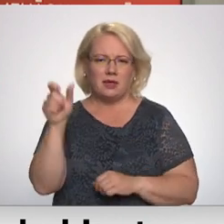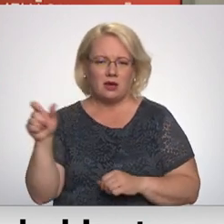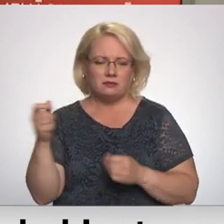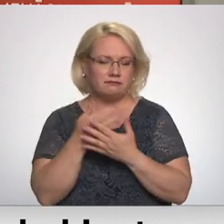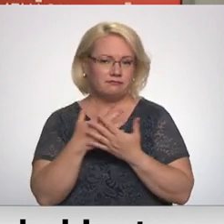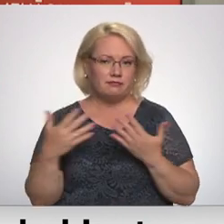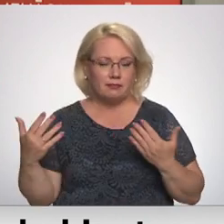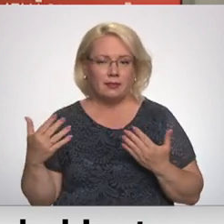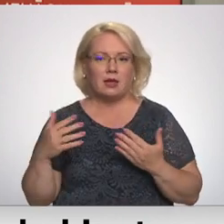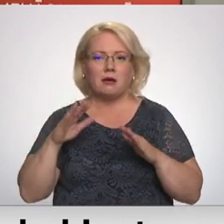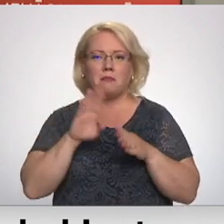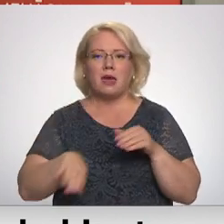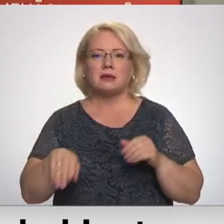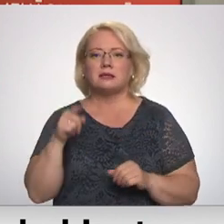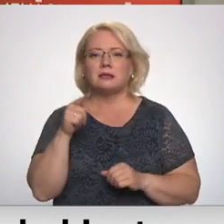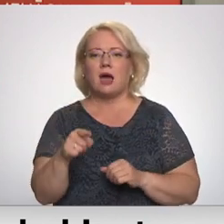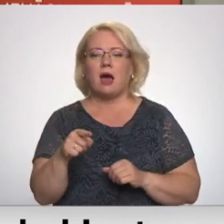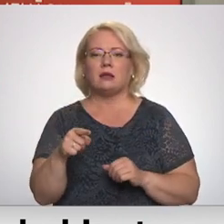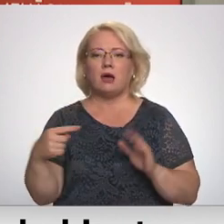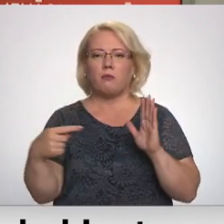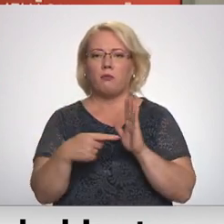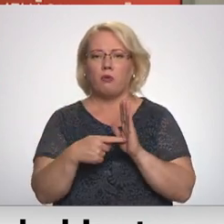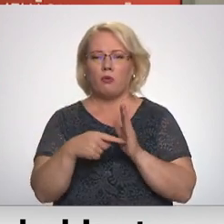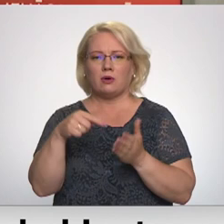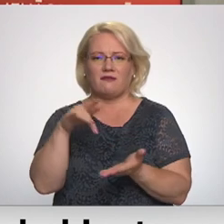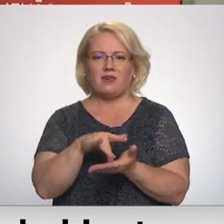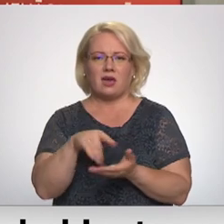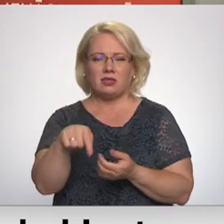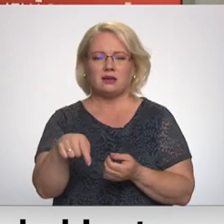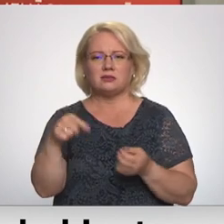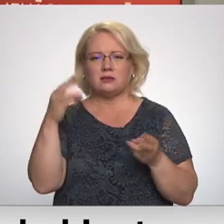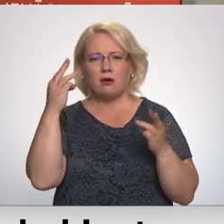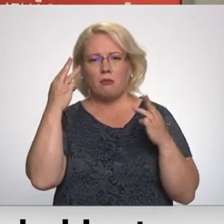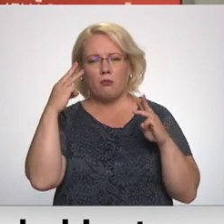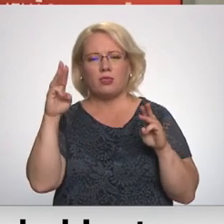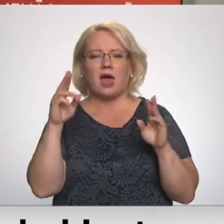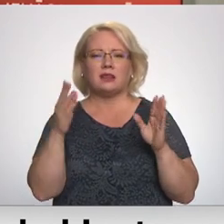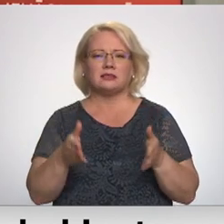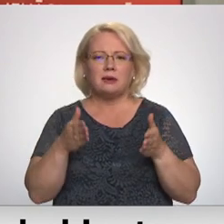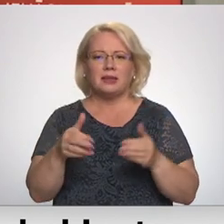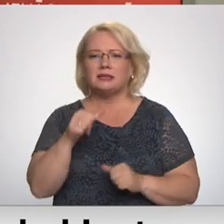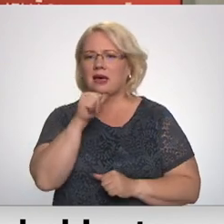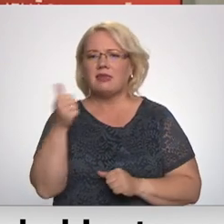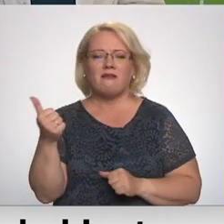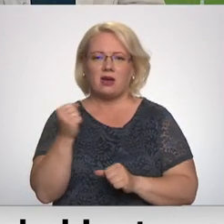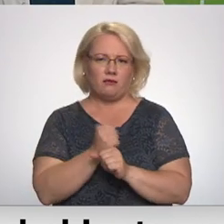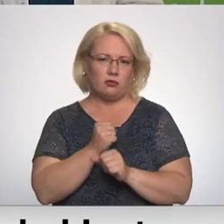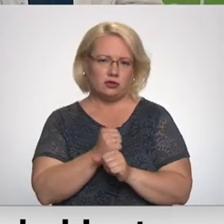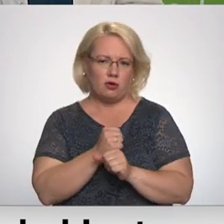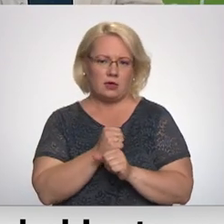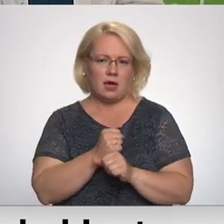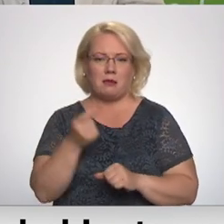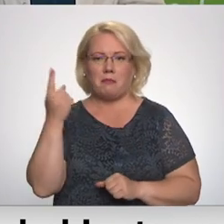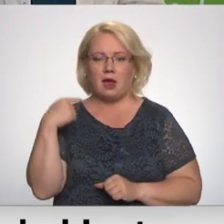kā bez šāda punkta moderna slimnīca patiesībā nevar funkcionēt. Pērn